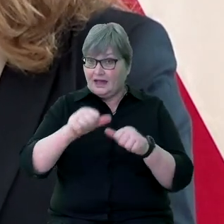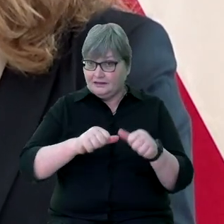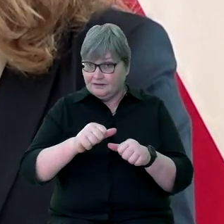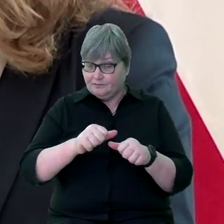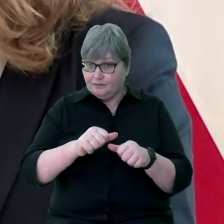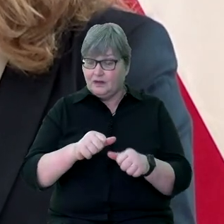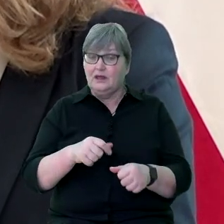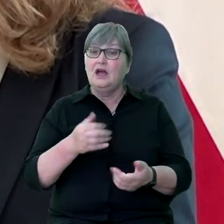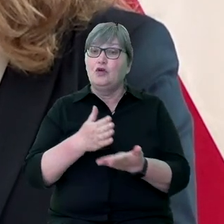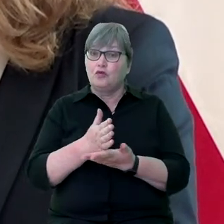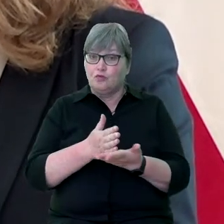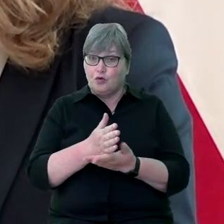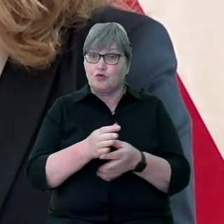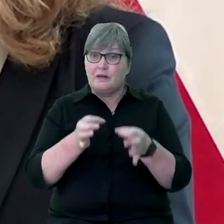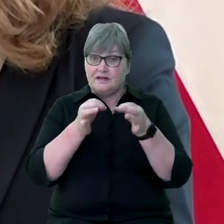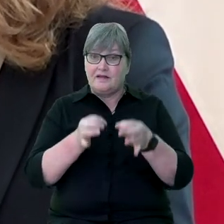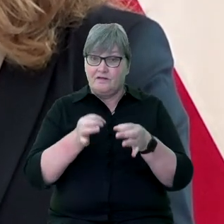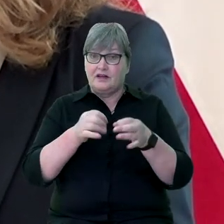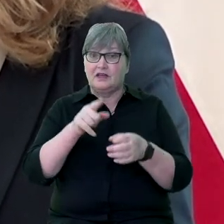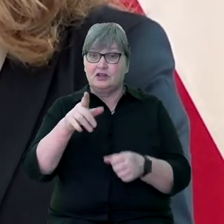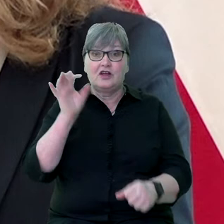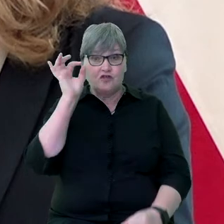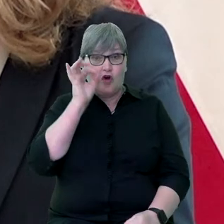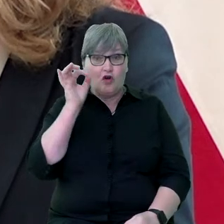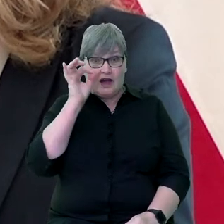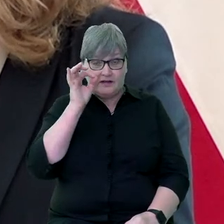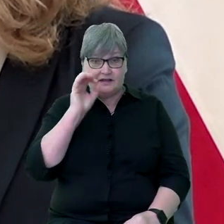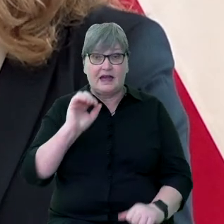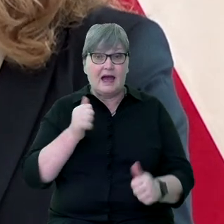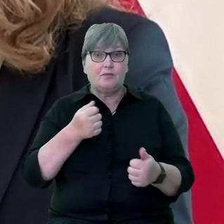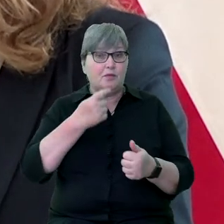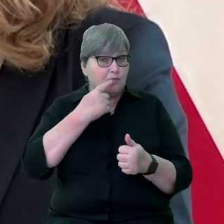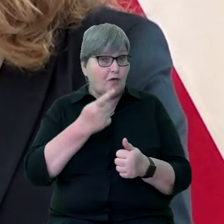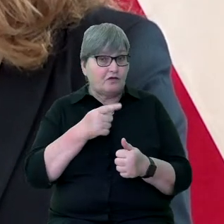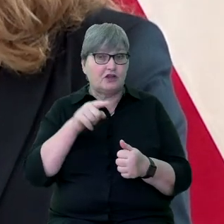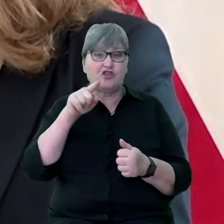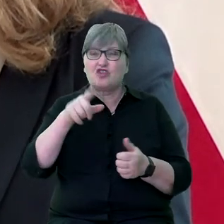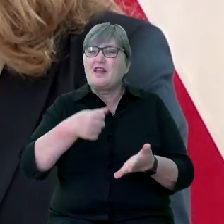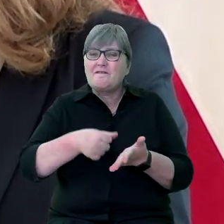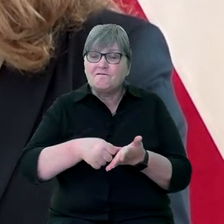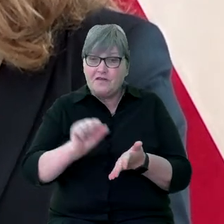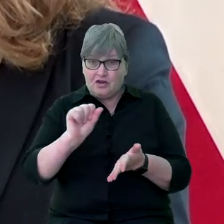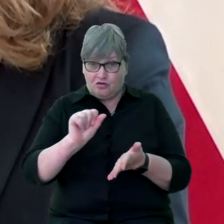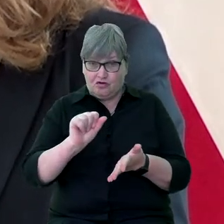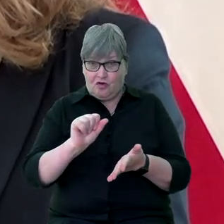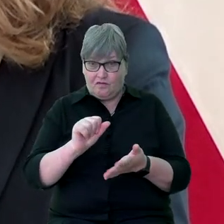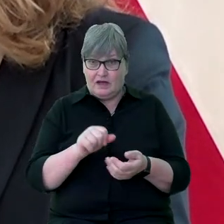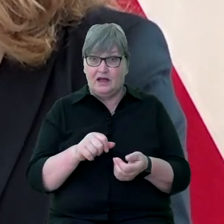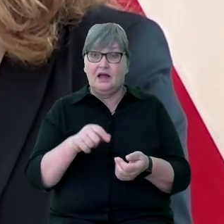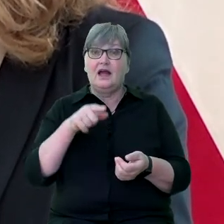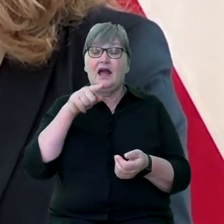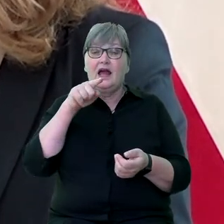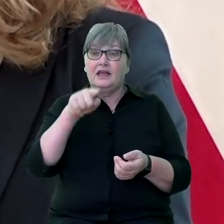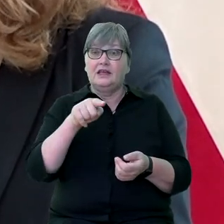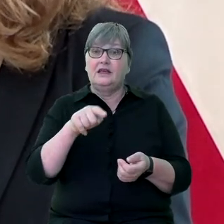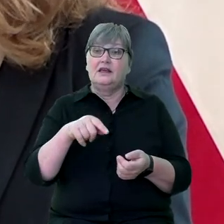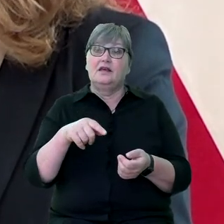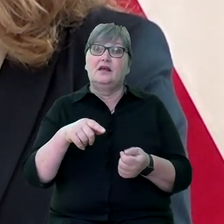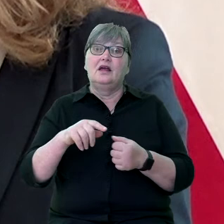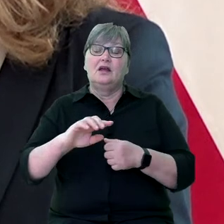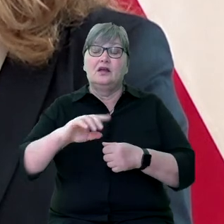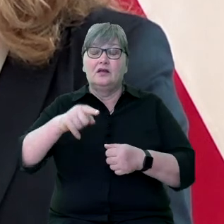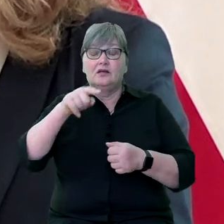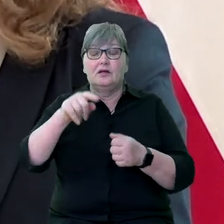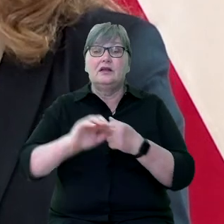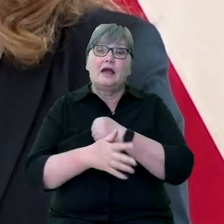aby podkreślić rolę stosunkowo młodej, lecz pod wieloma względami wyjątkowej i już zasłużonej uczelni, jaką jest Krajowa